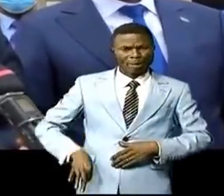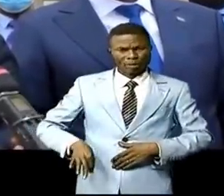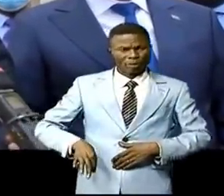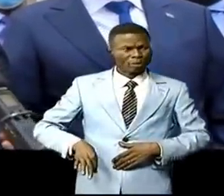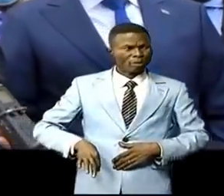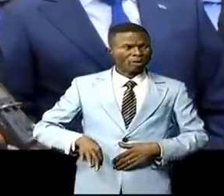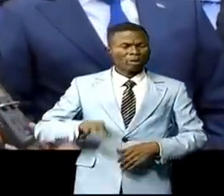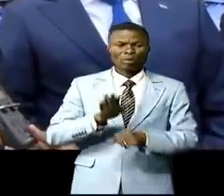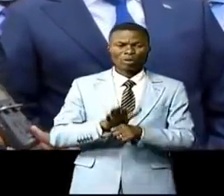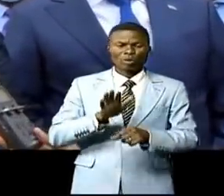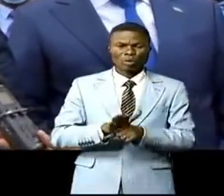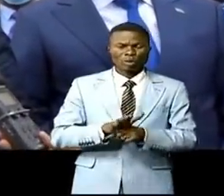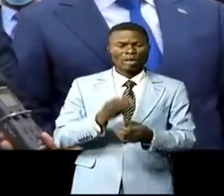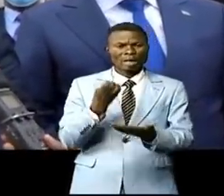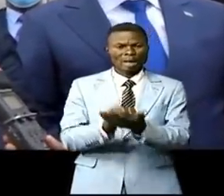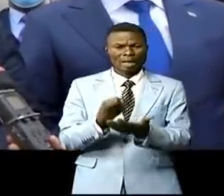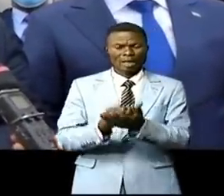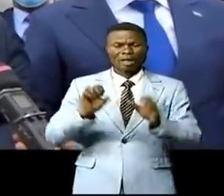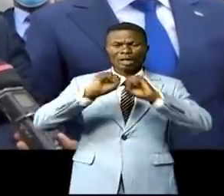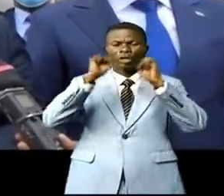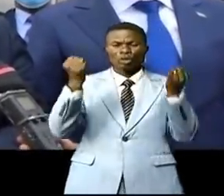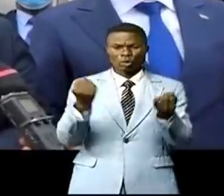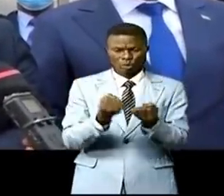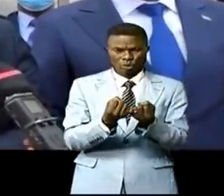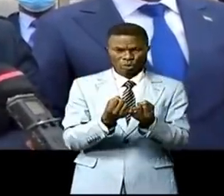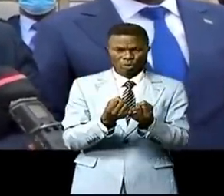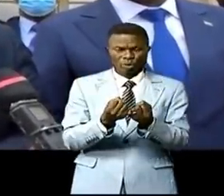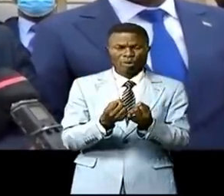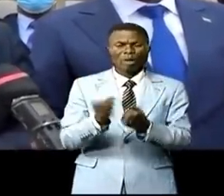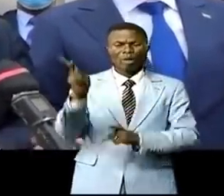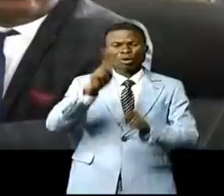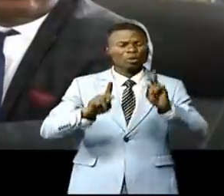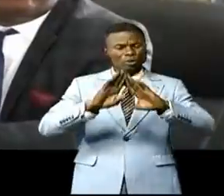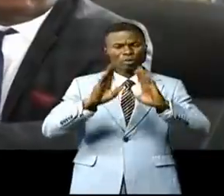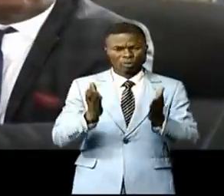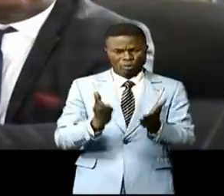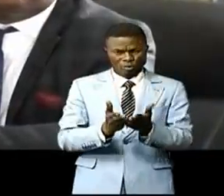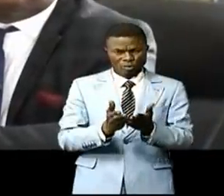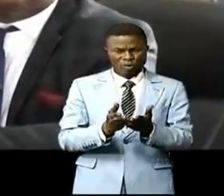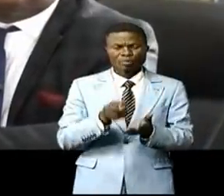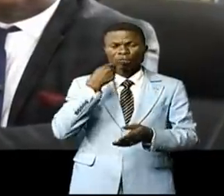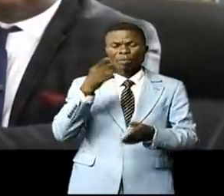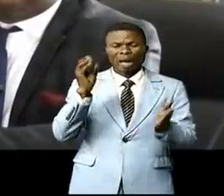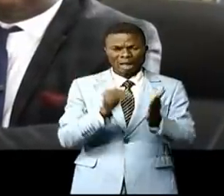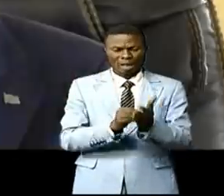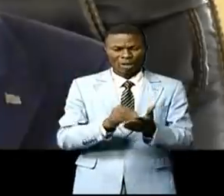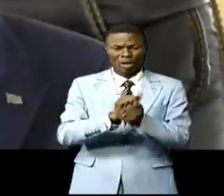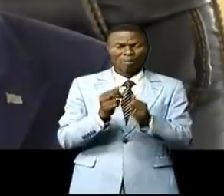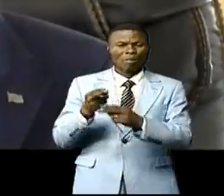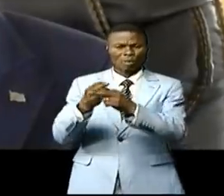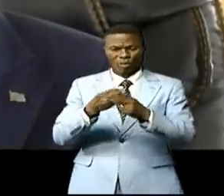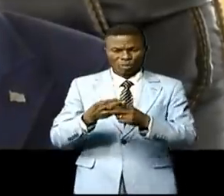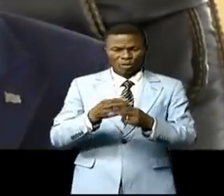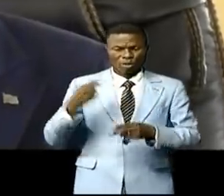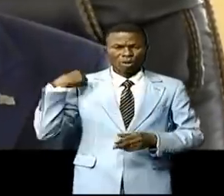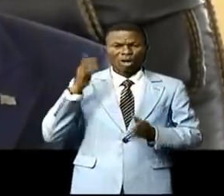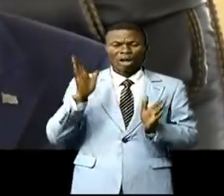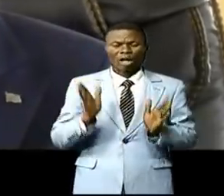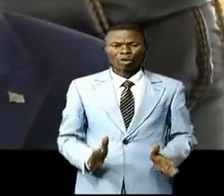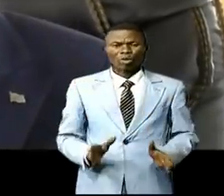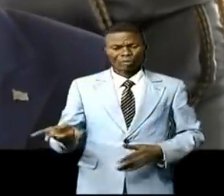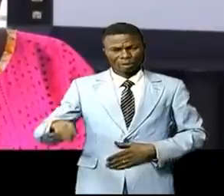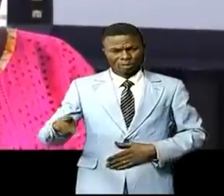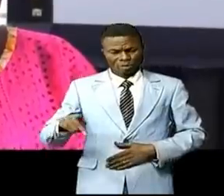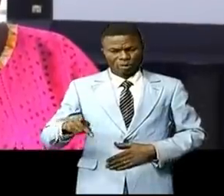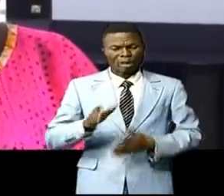évidemment économiques, sociaux des populations. Et puis on a aussi parlé sécurité. Le gouverneur de province a quant